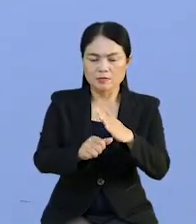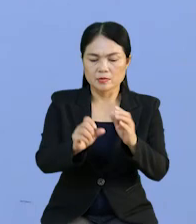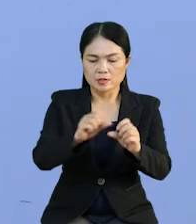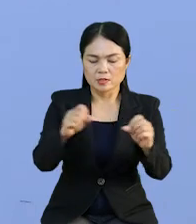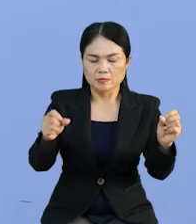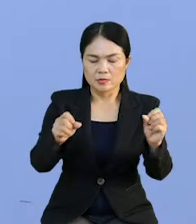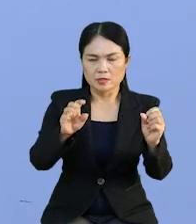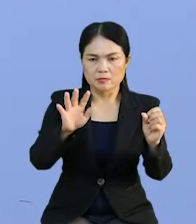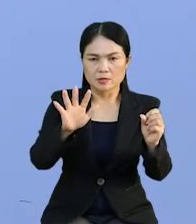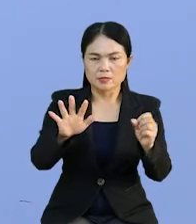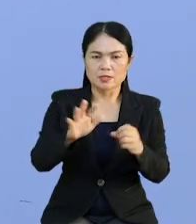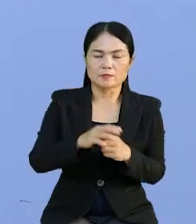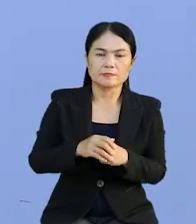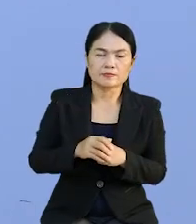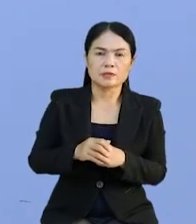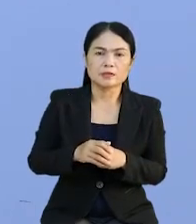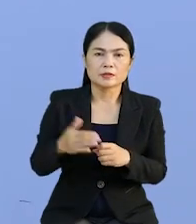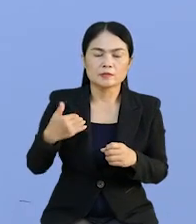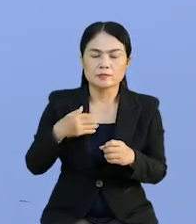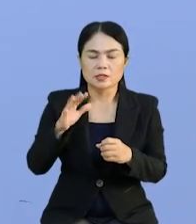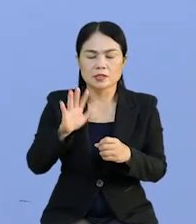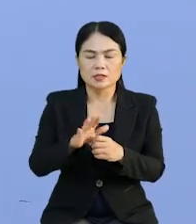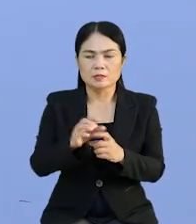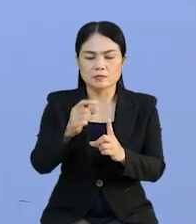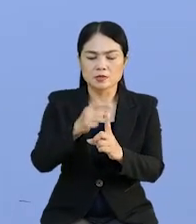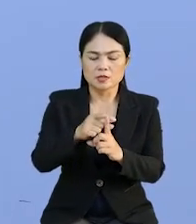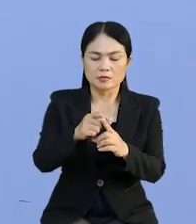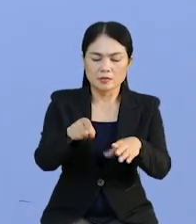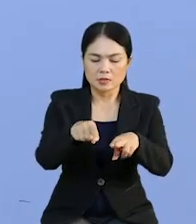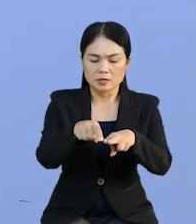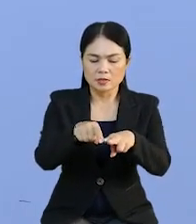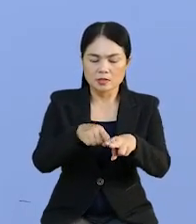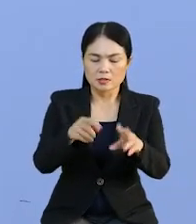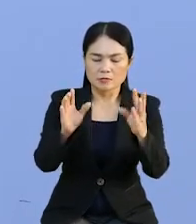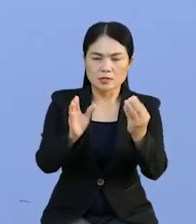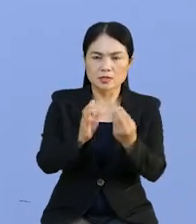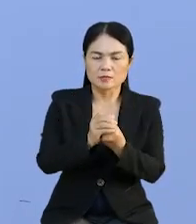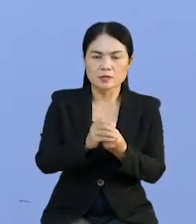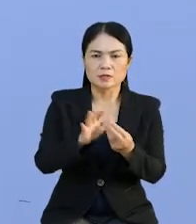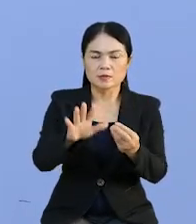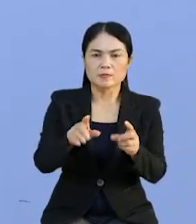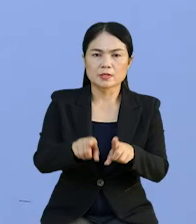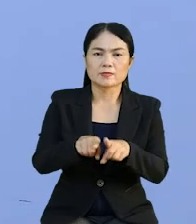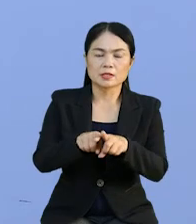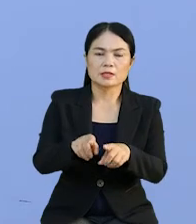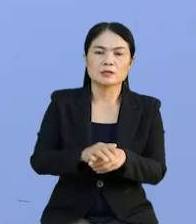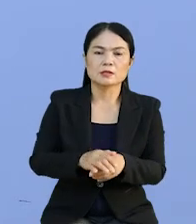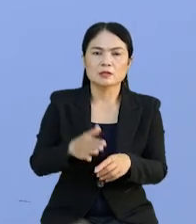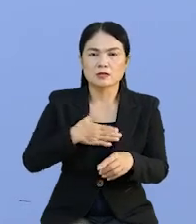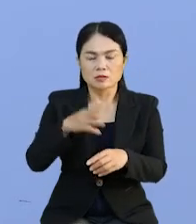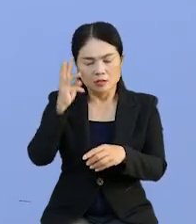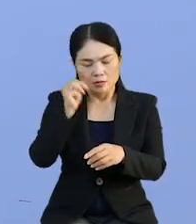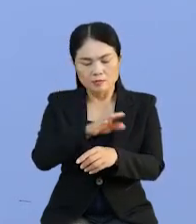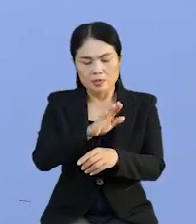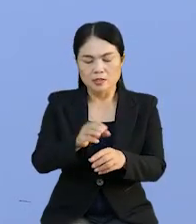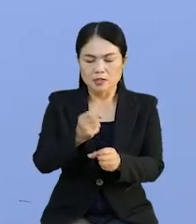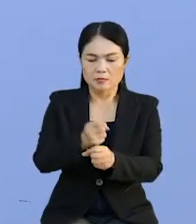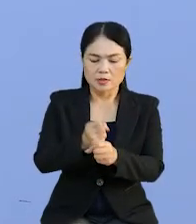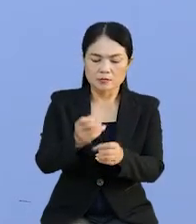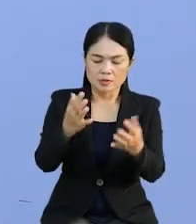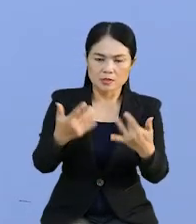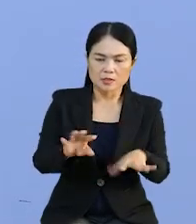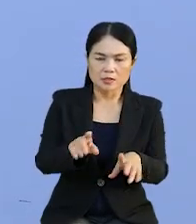បាស់ចំនួន5ណាកូនណាមាន5ហើយមានពាក្យដែលមានគំនូសពីក្រោមចំនួន5ដែរលោកគ្រូសង្ឃឹមថាកូនបានធ្វើរួ